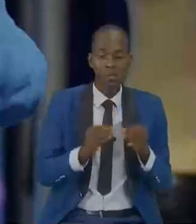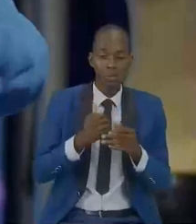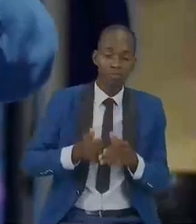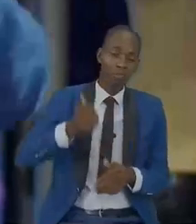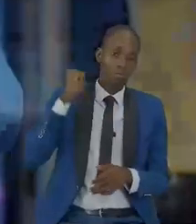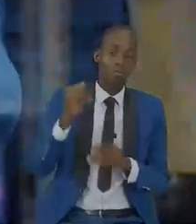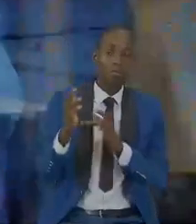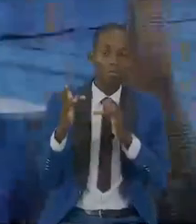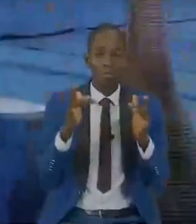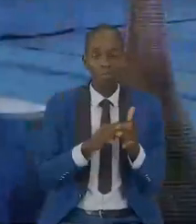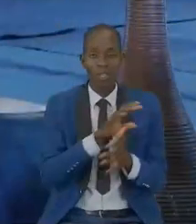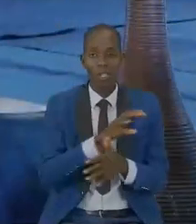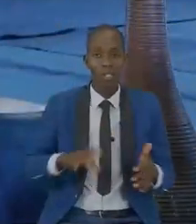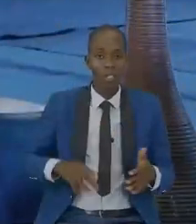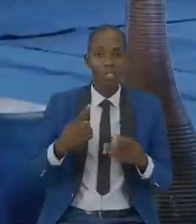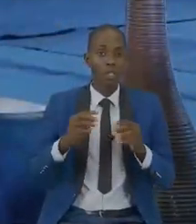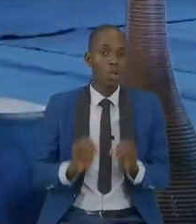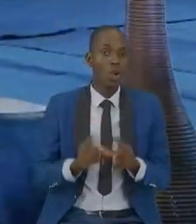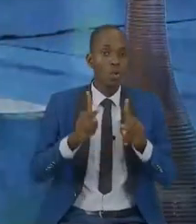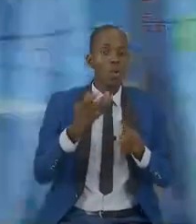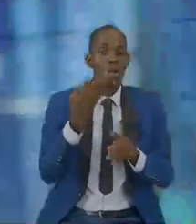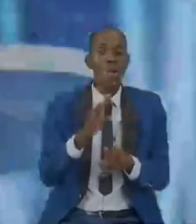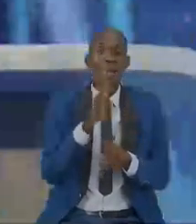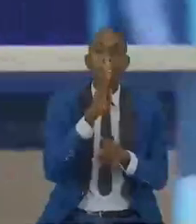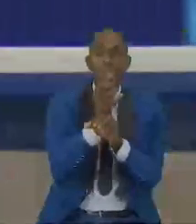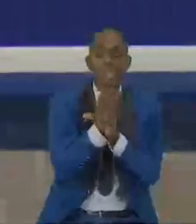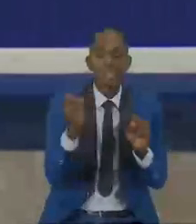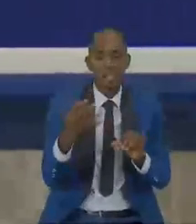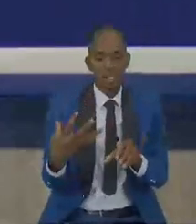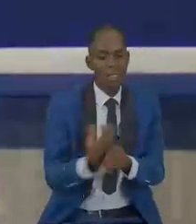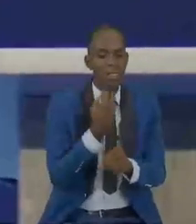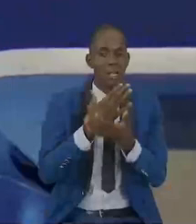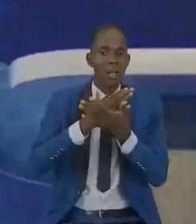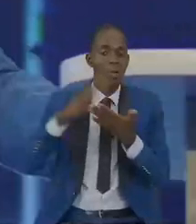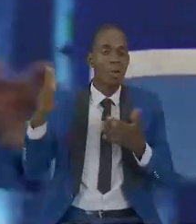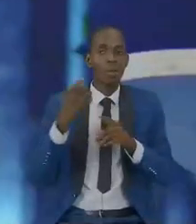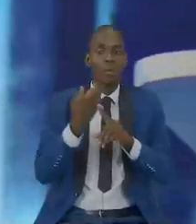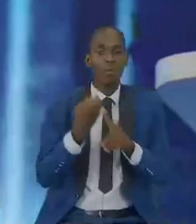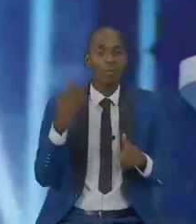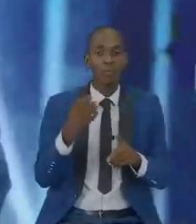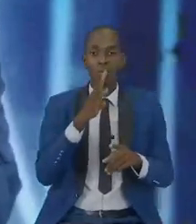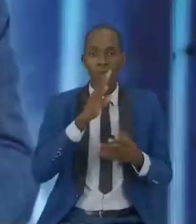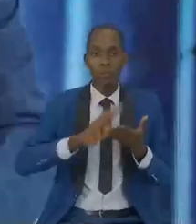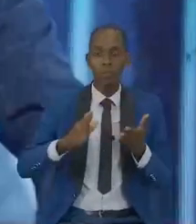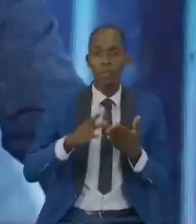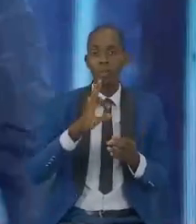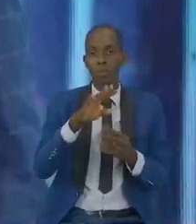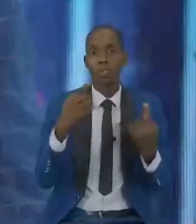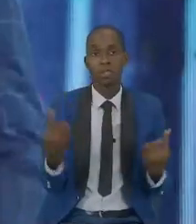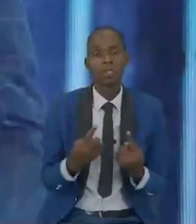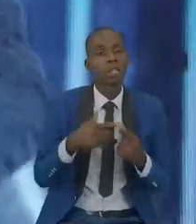si vous rejetez le Sauveur, si vous rejetez l'opportunité d'être